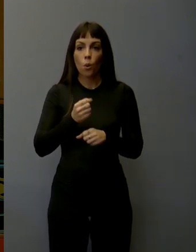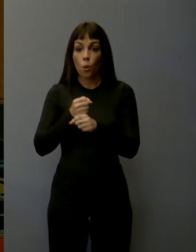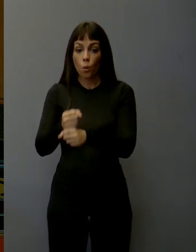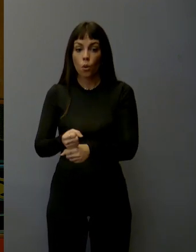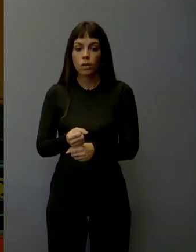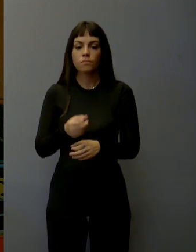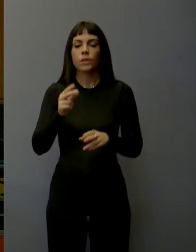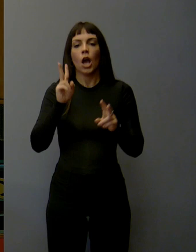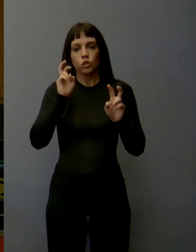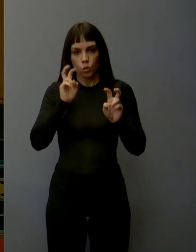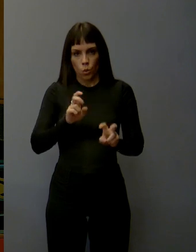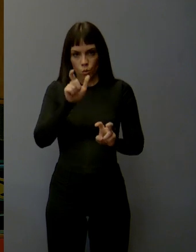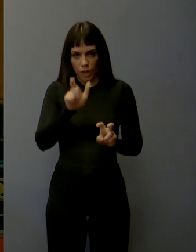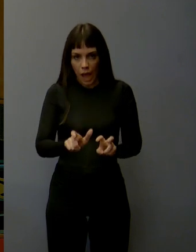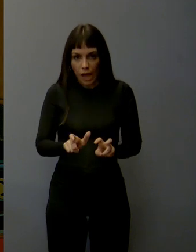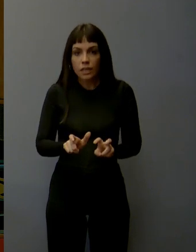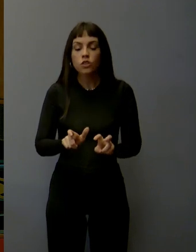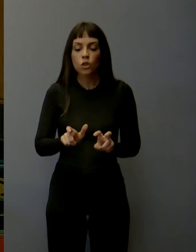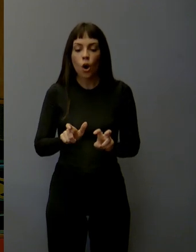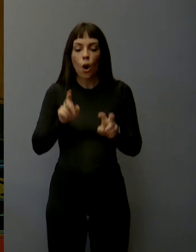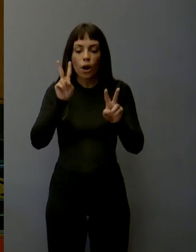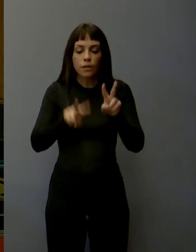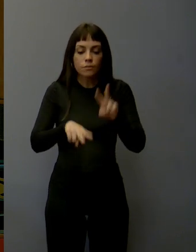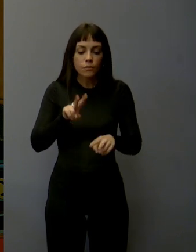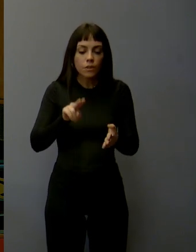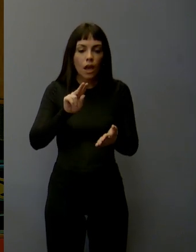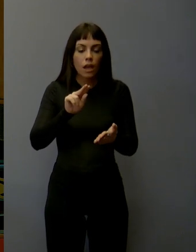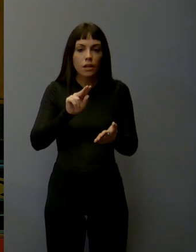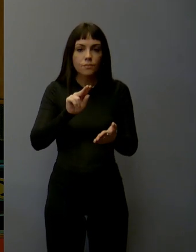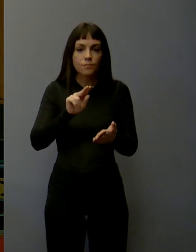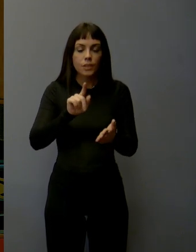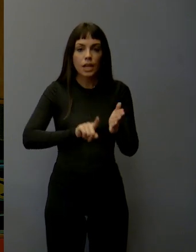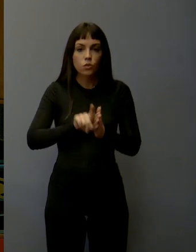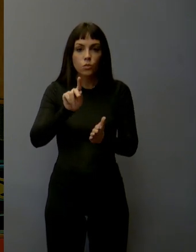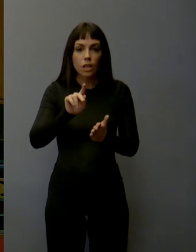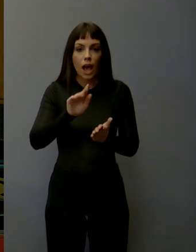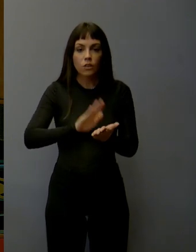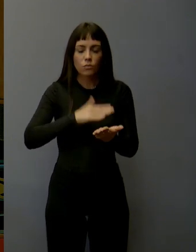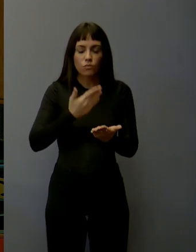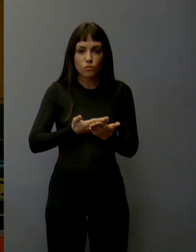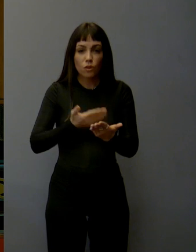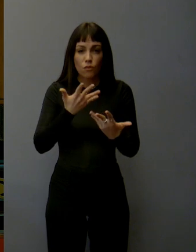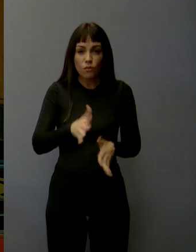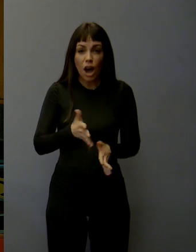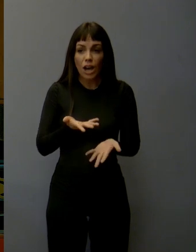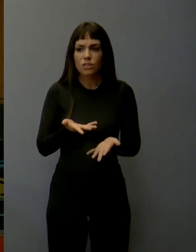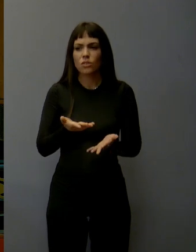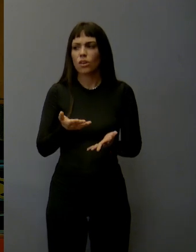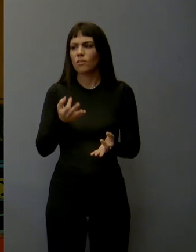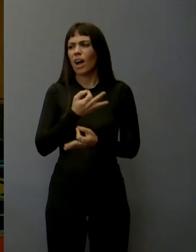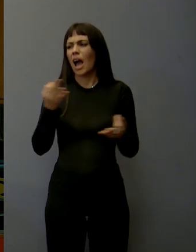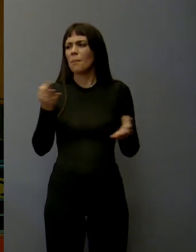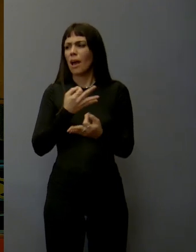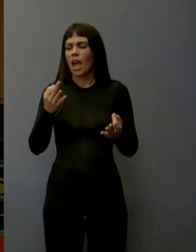gli scrutatori hanno certificato l'esito della votazione Va bene Allora consigliere Kabul